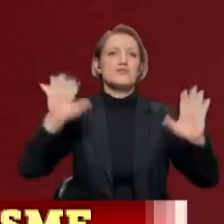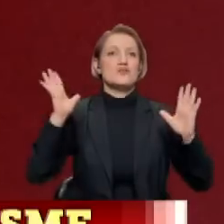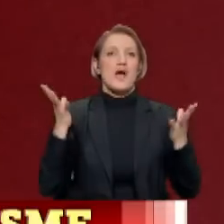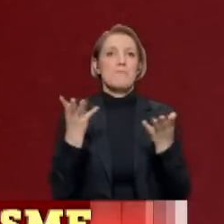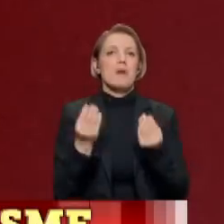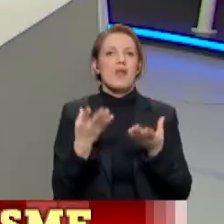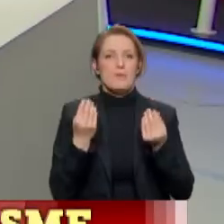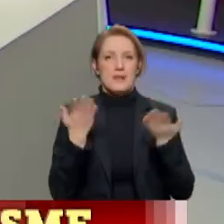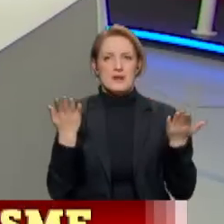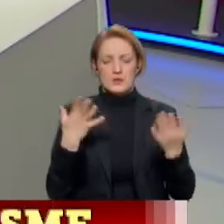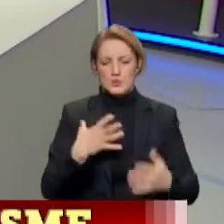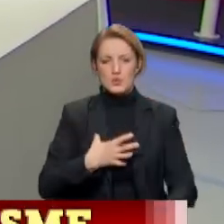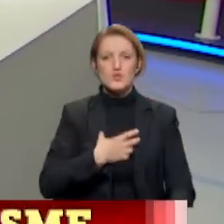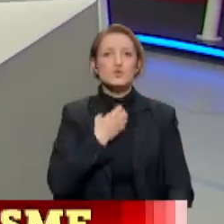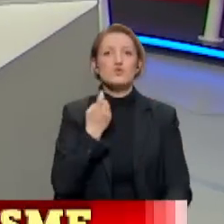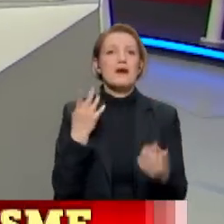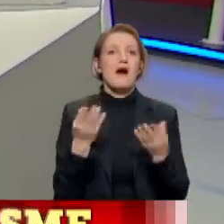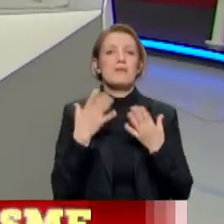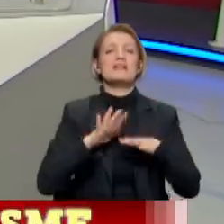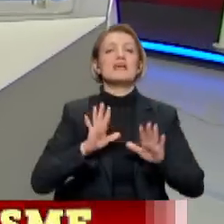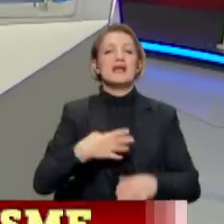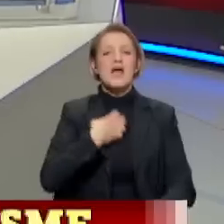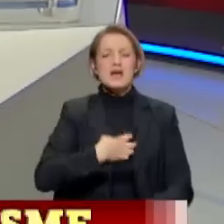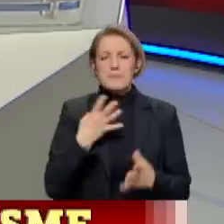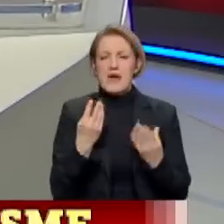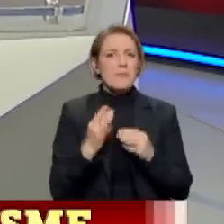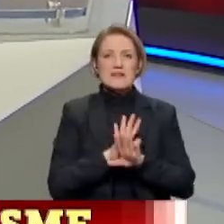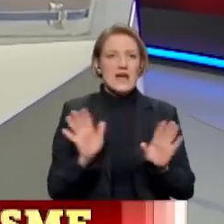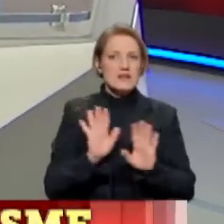kalabalık hüzünlü bir kalabalık değildi. Endişeli bir kalabalık